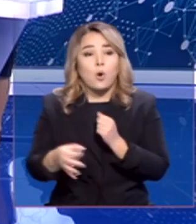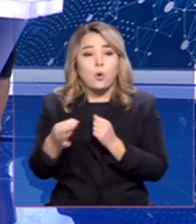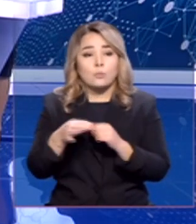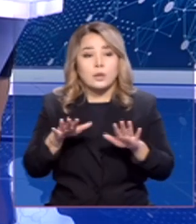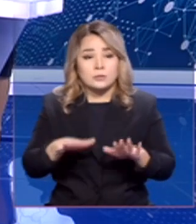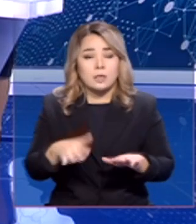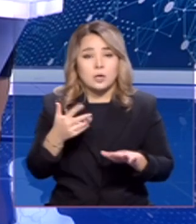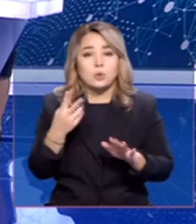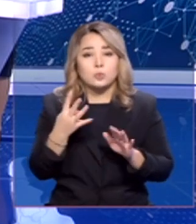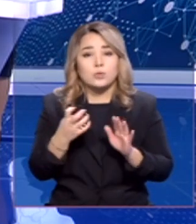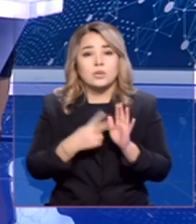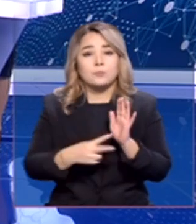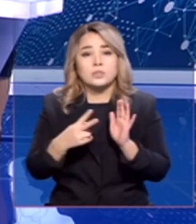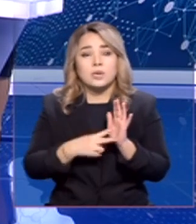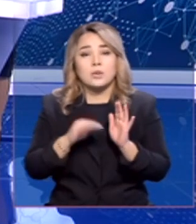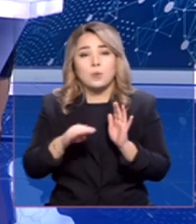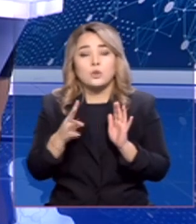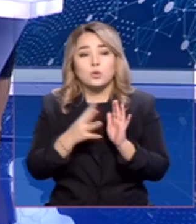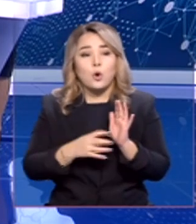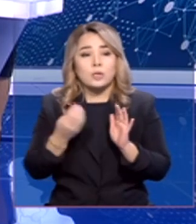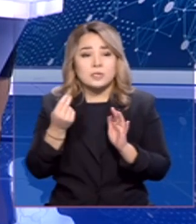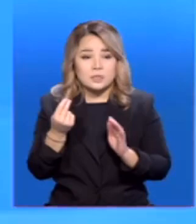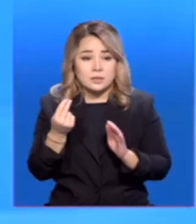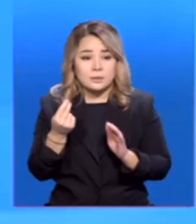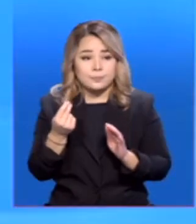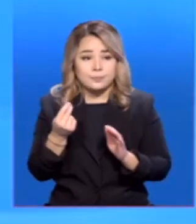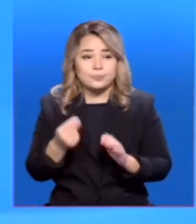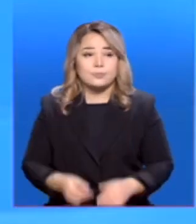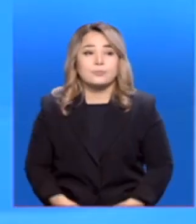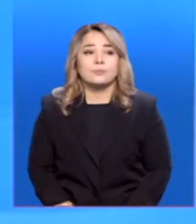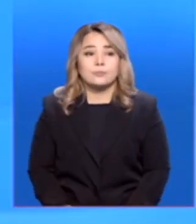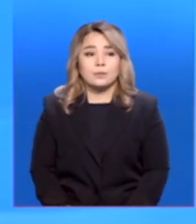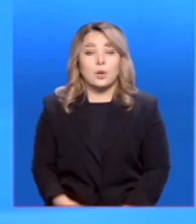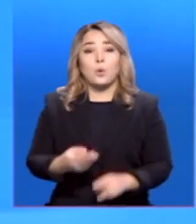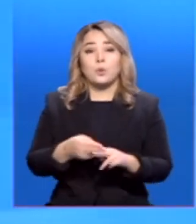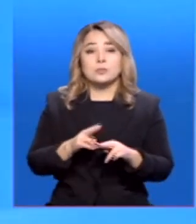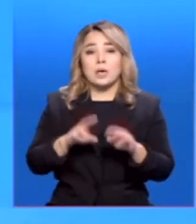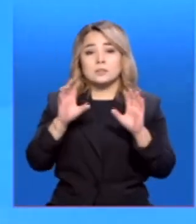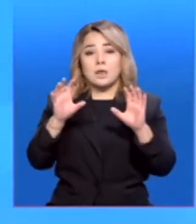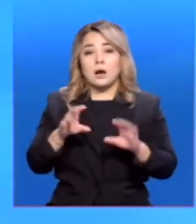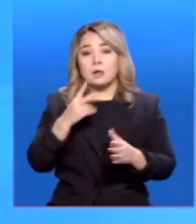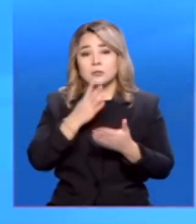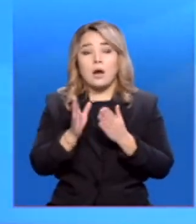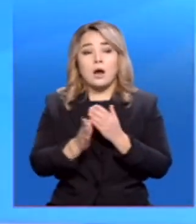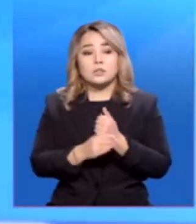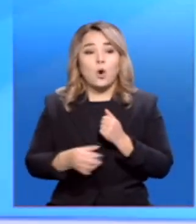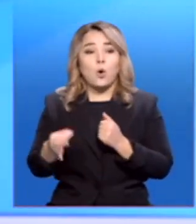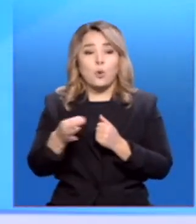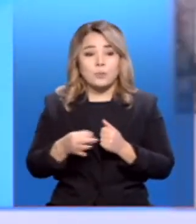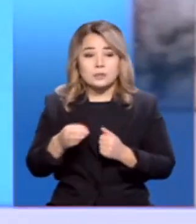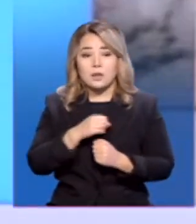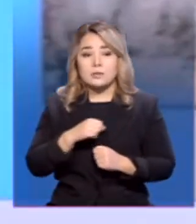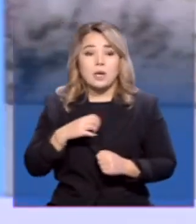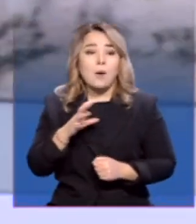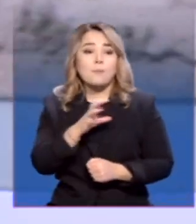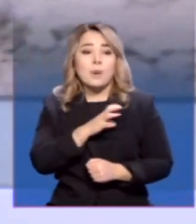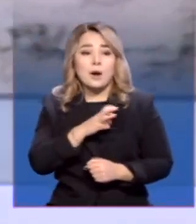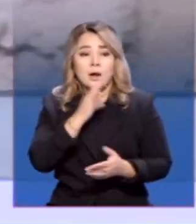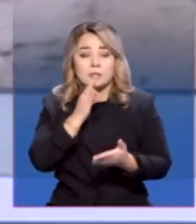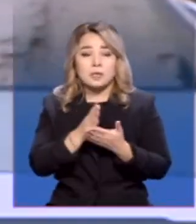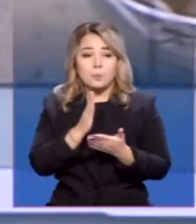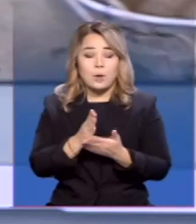облысында 477 900 теңге. Осы сандарға қарап, Атырау облысын ең бай деп